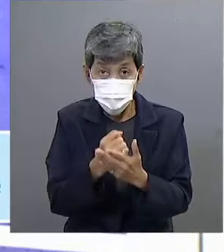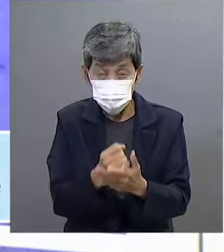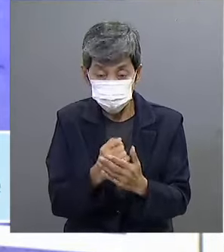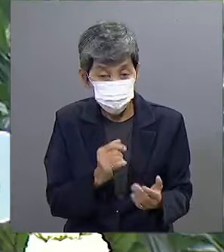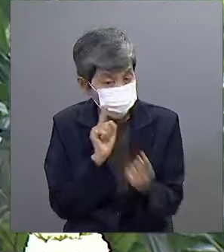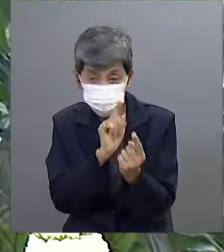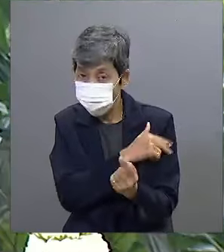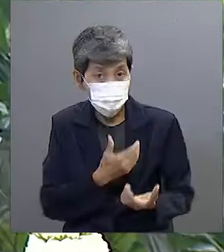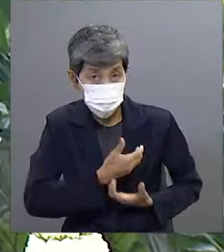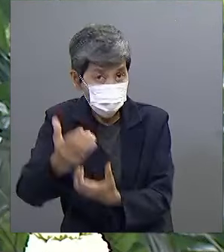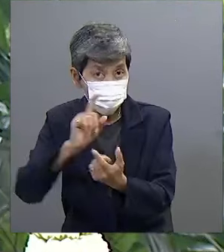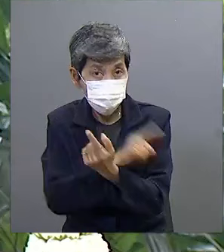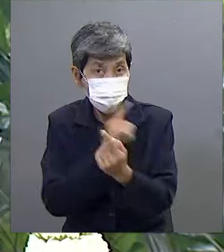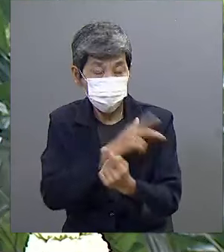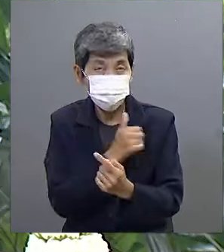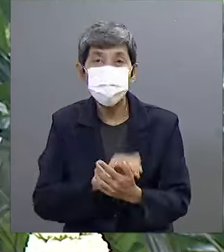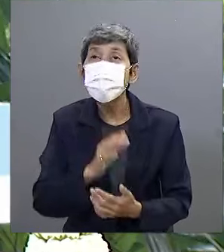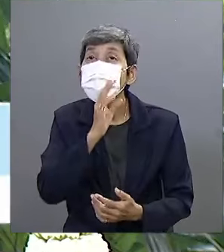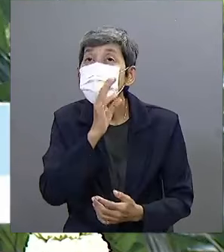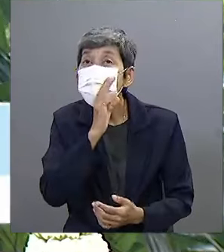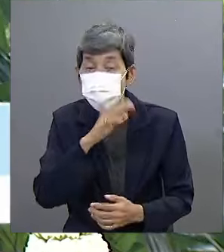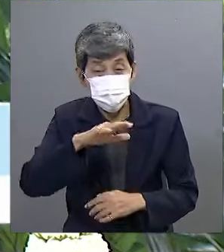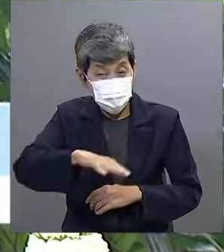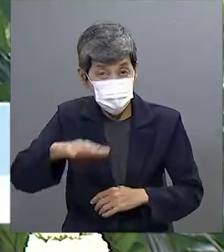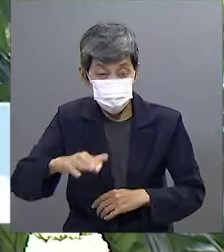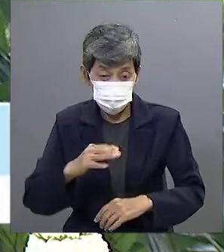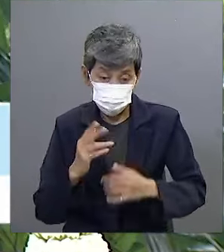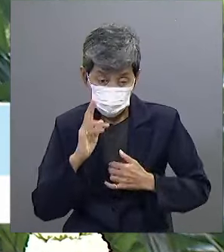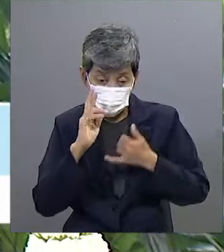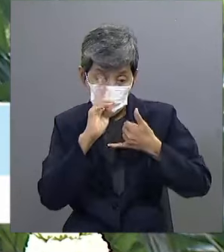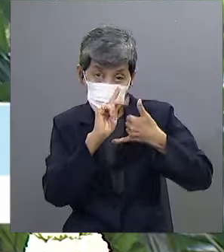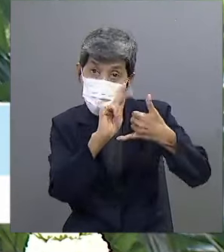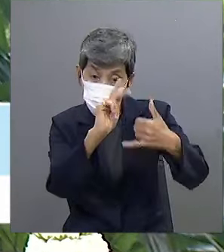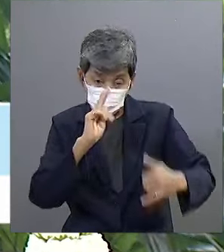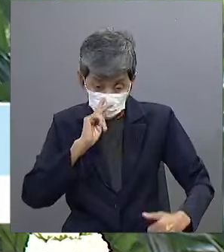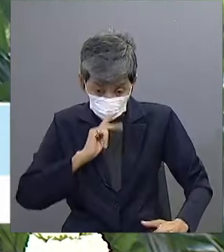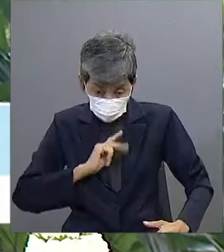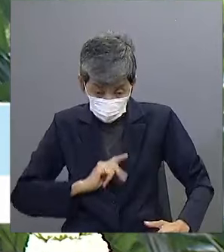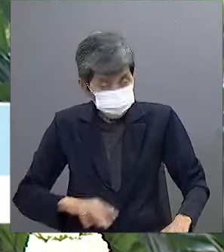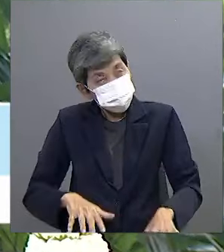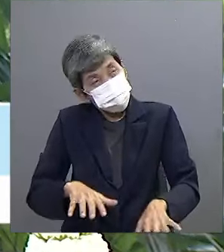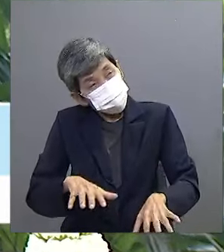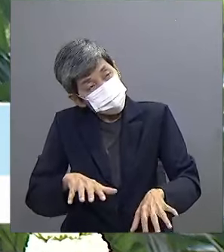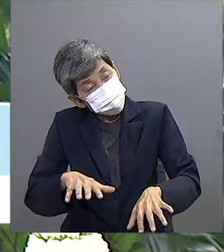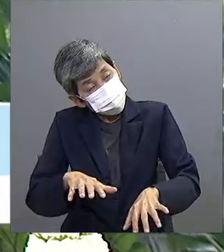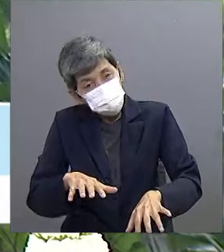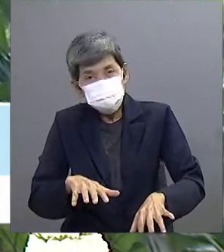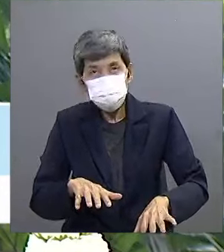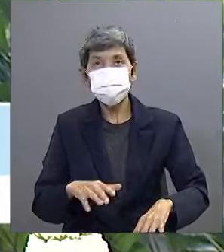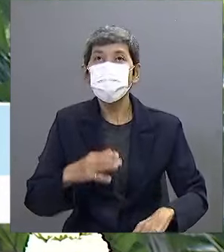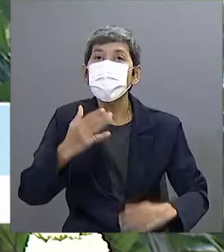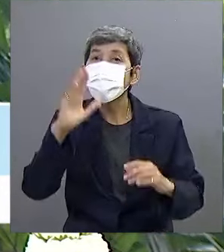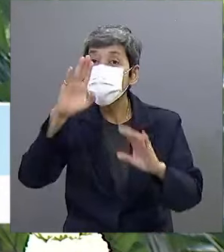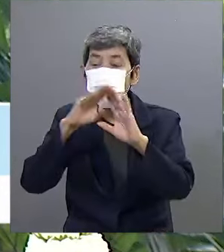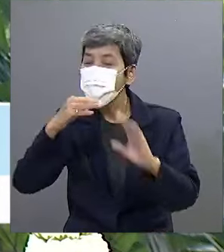ครับ ถ้าเกิดว่าเด็กเขียวแล้วหรือว่าตัวเกรงไปแล้วไม่แนะนำให้เอามือหรือเอาอะไรไปงัด